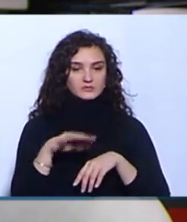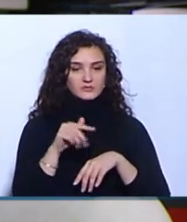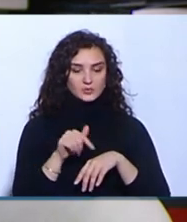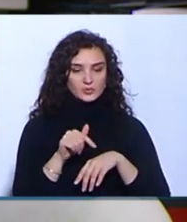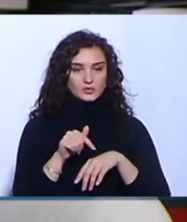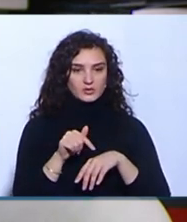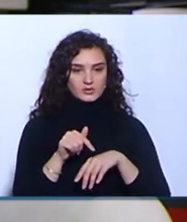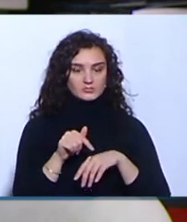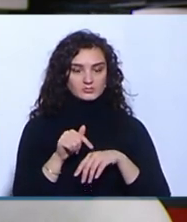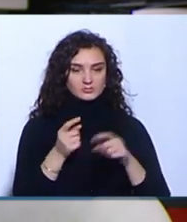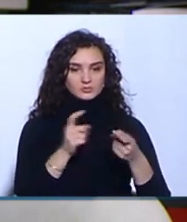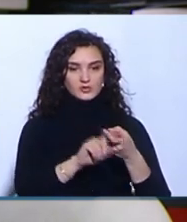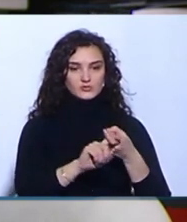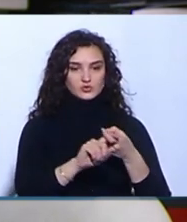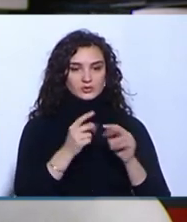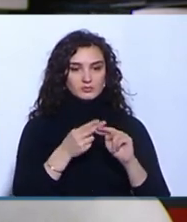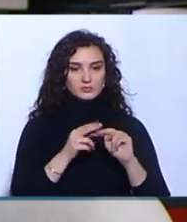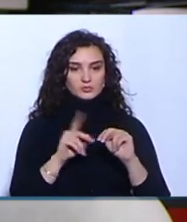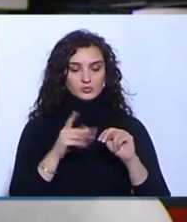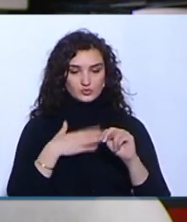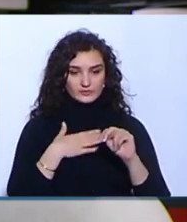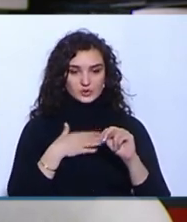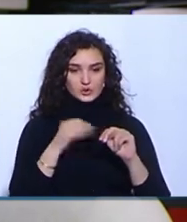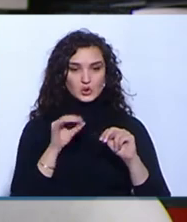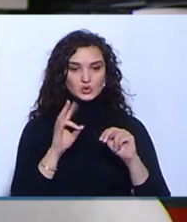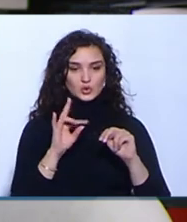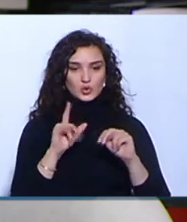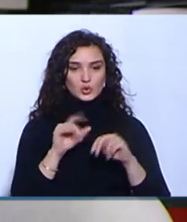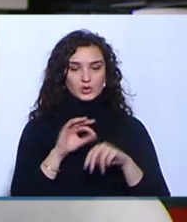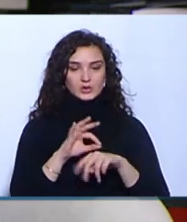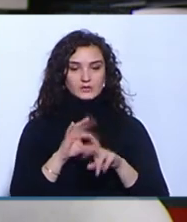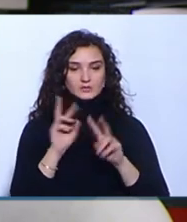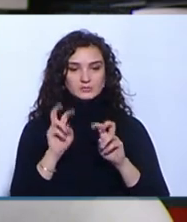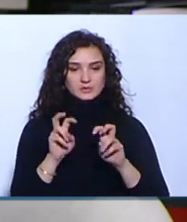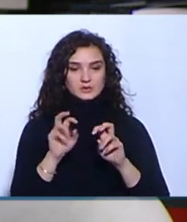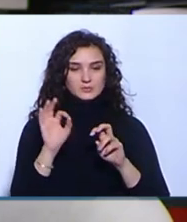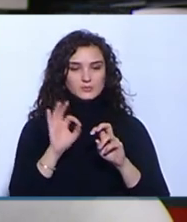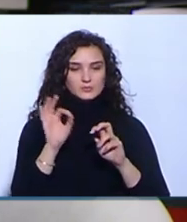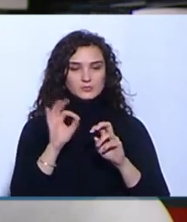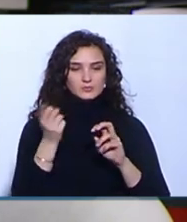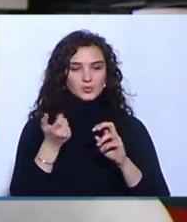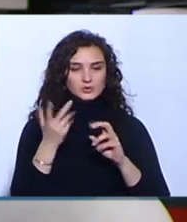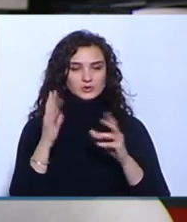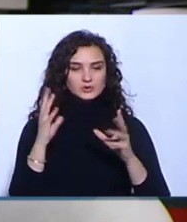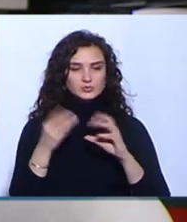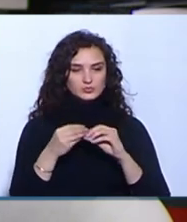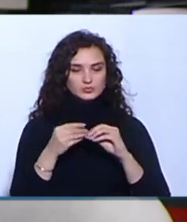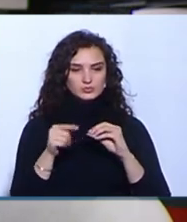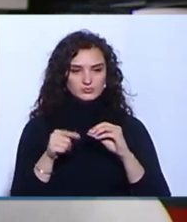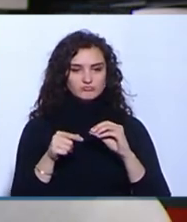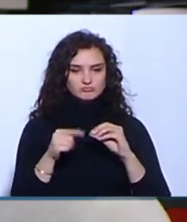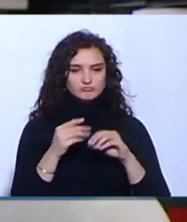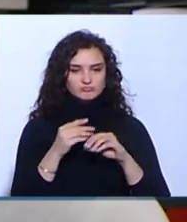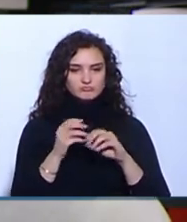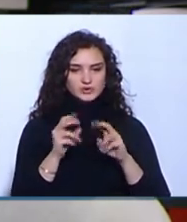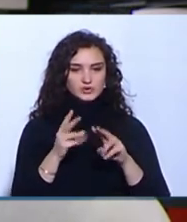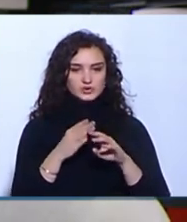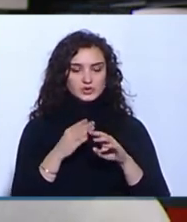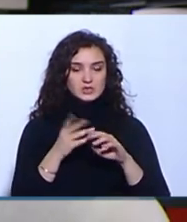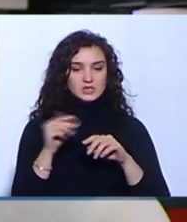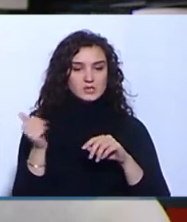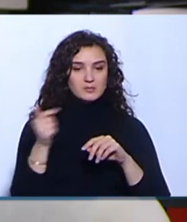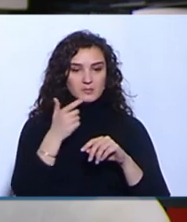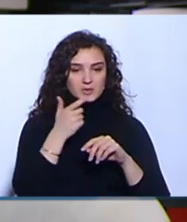ეხმაურება ამ კამპანიას, იმიტომ რომ ჩვენს ონკოლოგიური დაავადებების სტატისტიკა არანაკლებ საგანგაშო გვაქვს და ბატონი ლადო უფრო